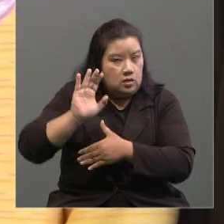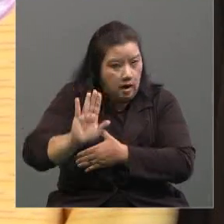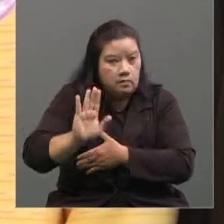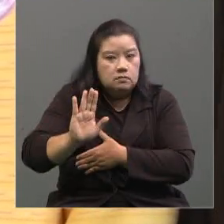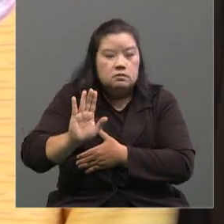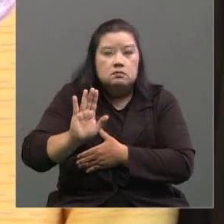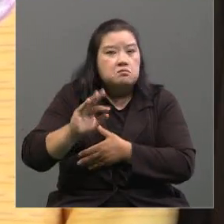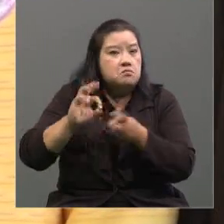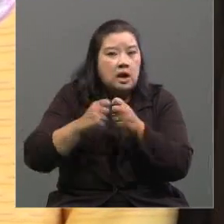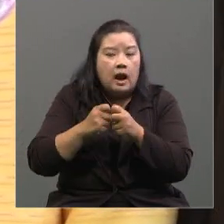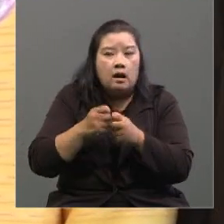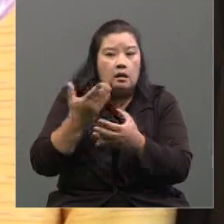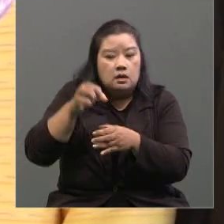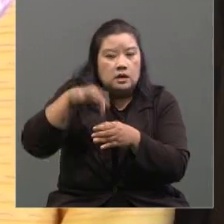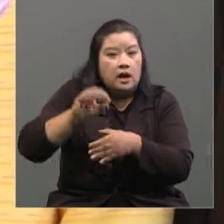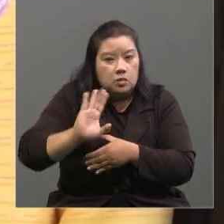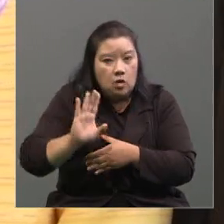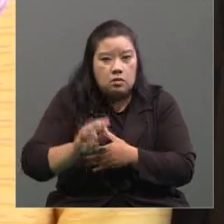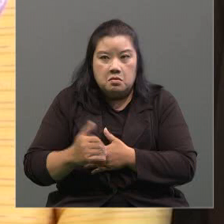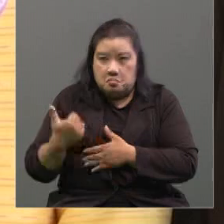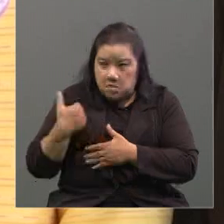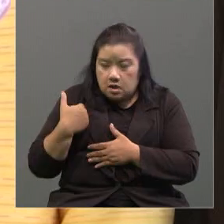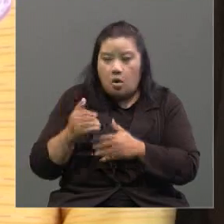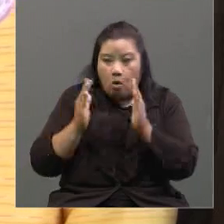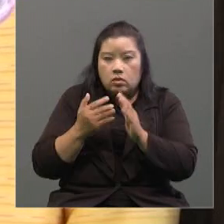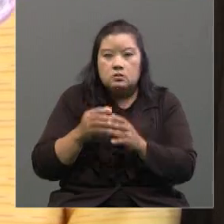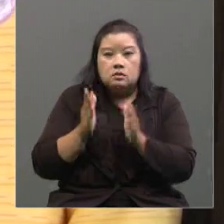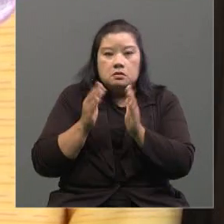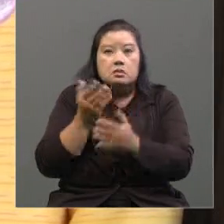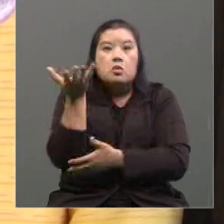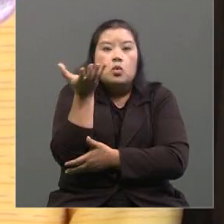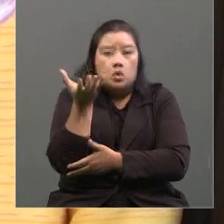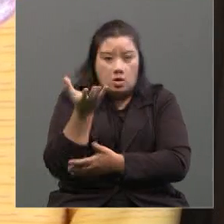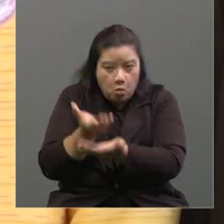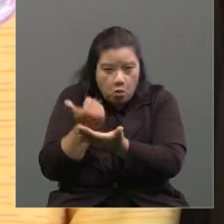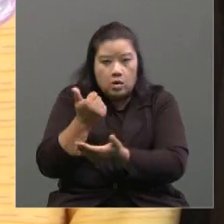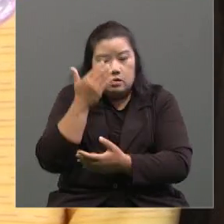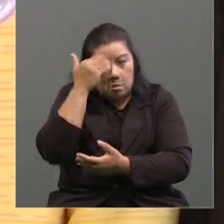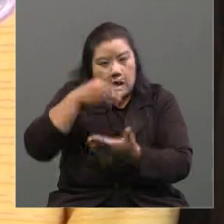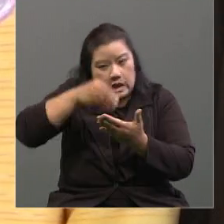เพราะว่าขอทานบางคนเท่าที่ทราบมามีรายได้มากกว่านักศึกษาจบปริญญาตรีเสียอีก